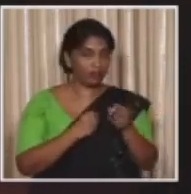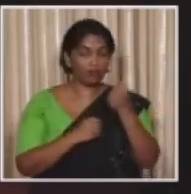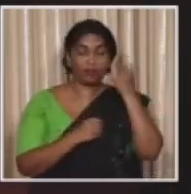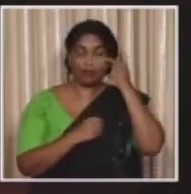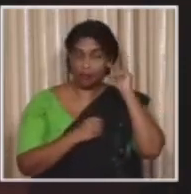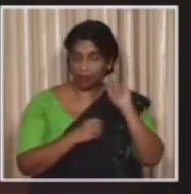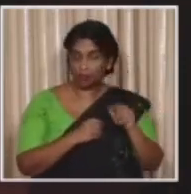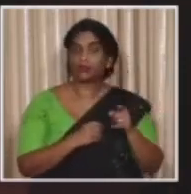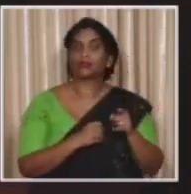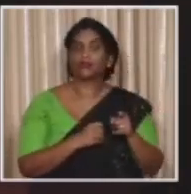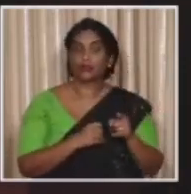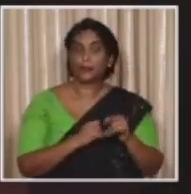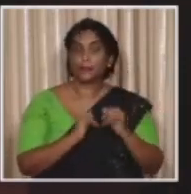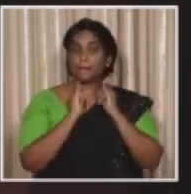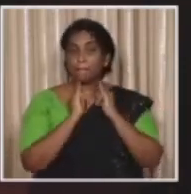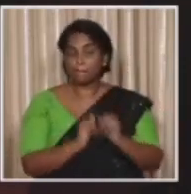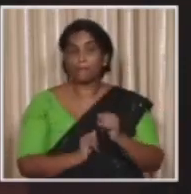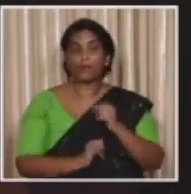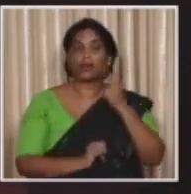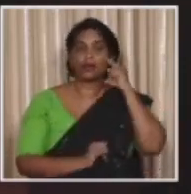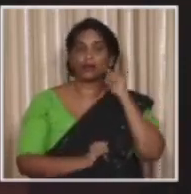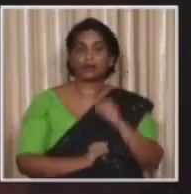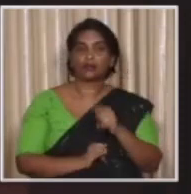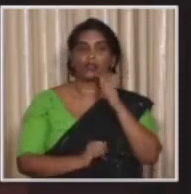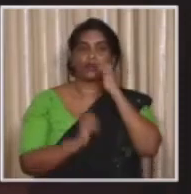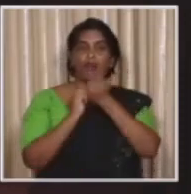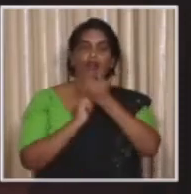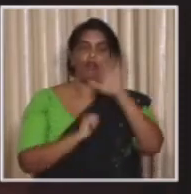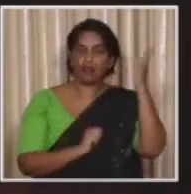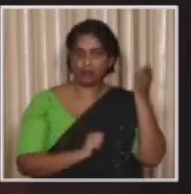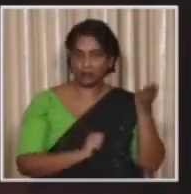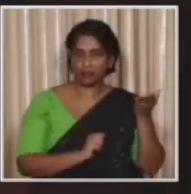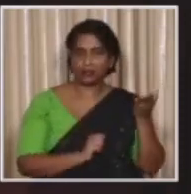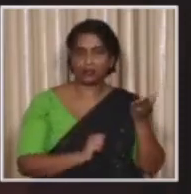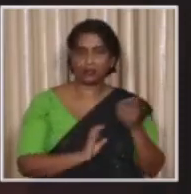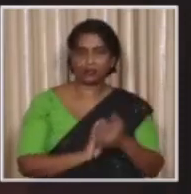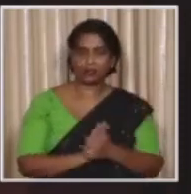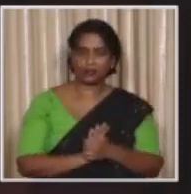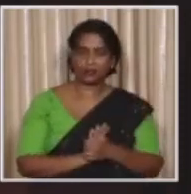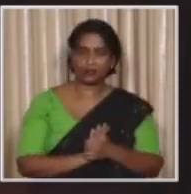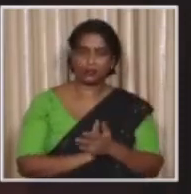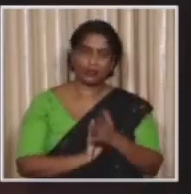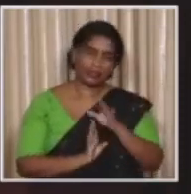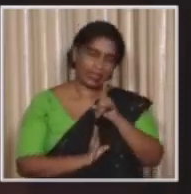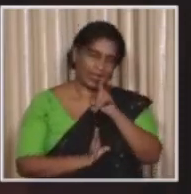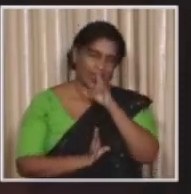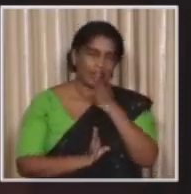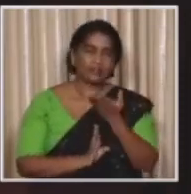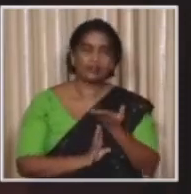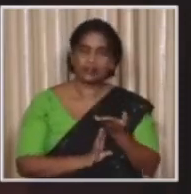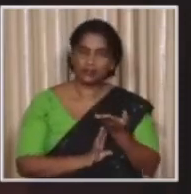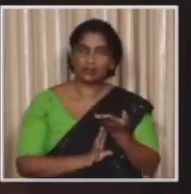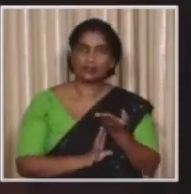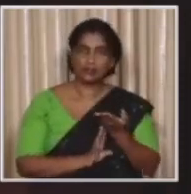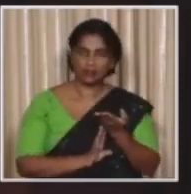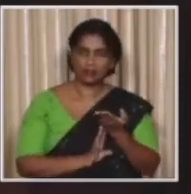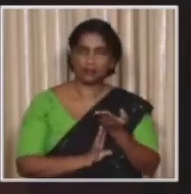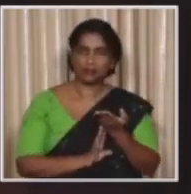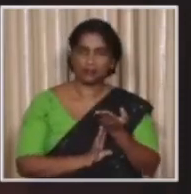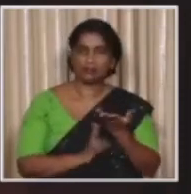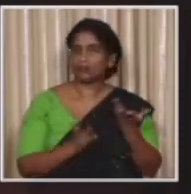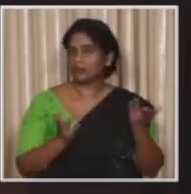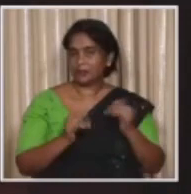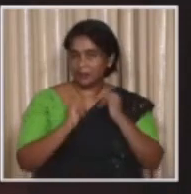පදනම චෝදනාවක් කරගෙන තියෙනවා මේ මිනිස්සුන් ඉවත් කරන්න. මොන නින්දිත ක්‍රියාවක්ද?